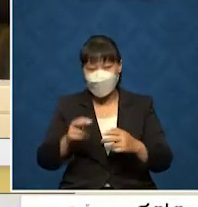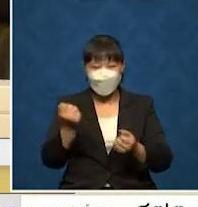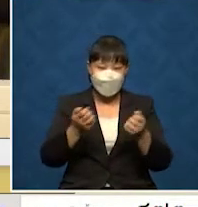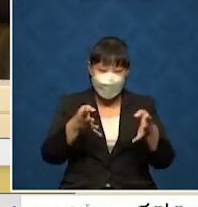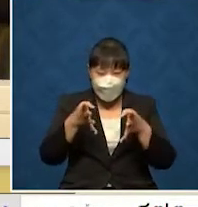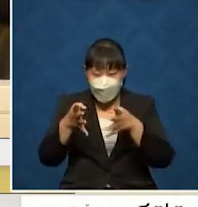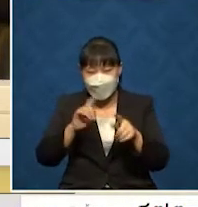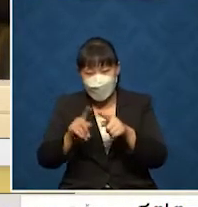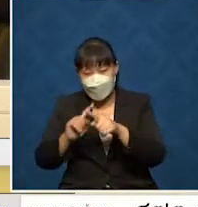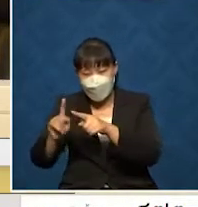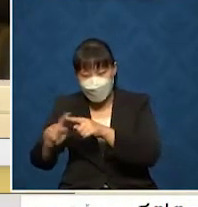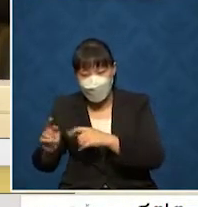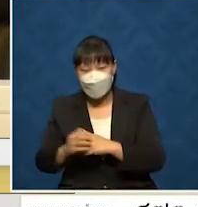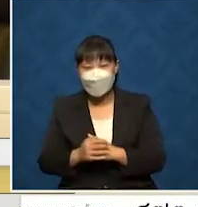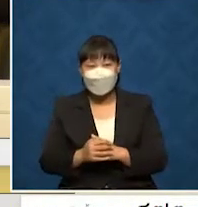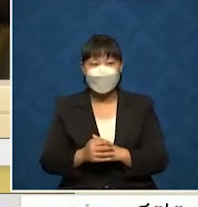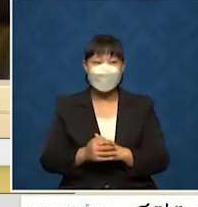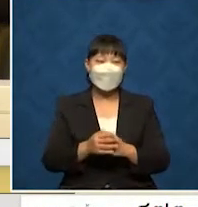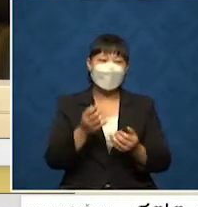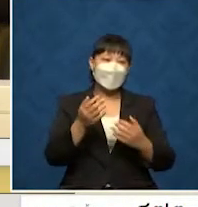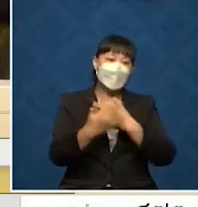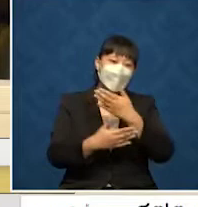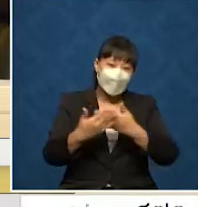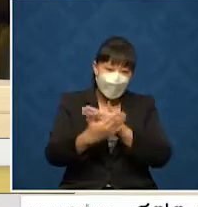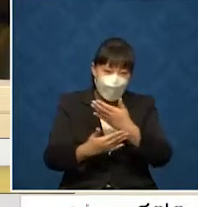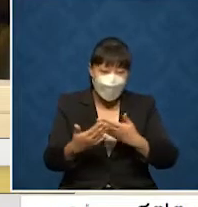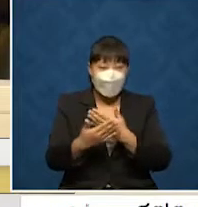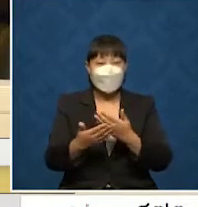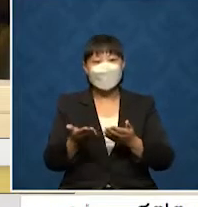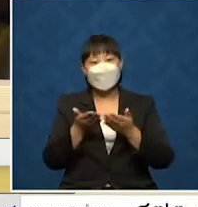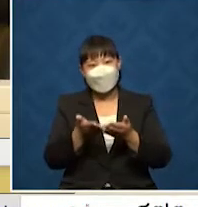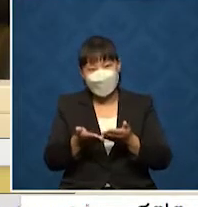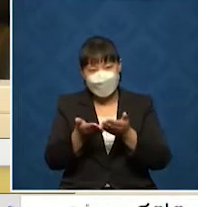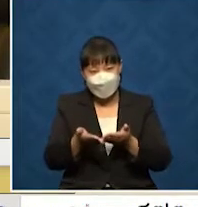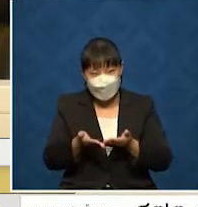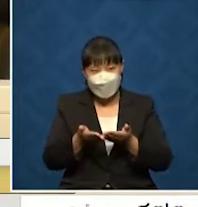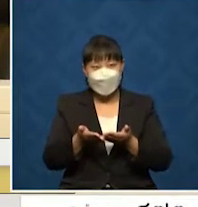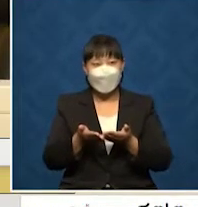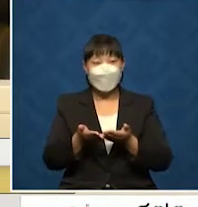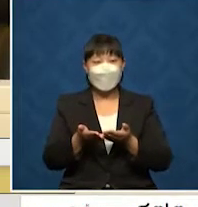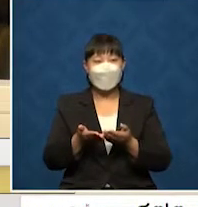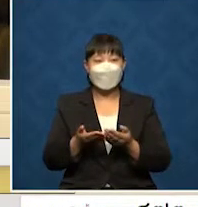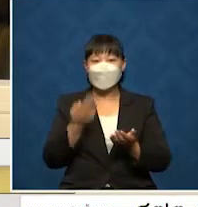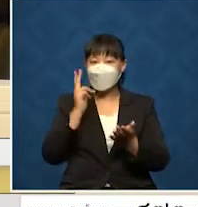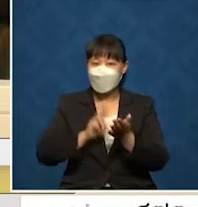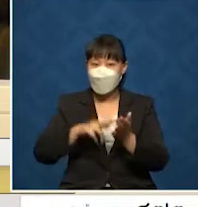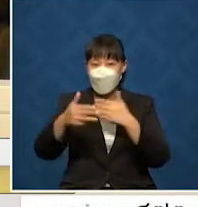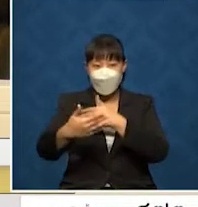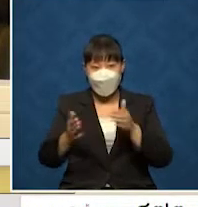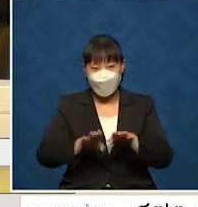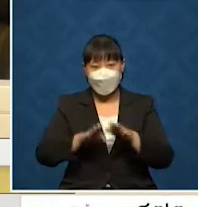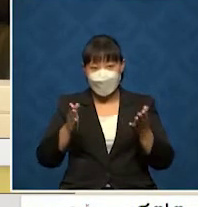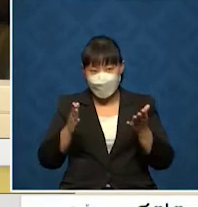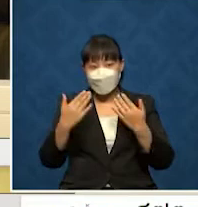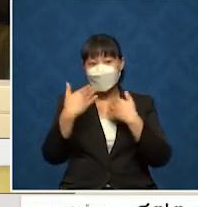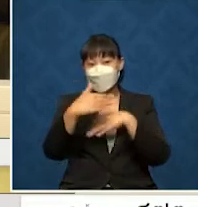ส่งทางบกรถไฟท่าเรือการท่าไปรษณีย์สิ่งต่างๆเหล่านั้